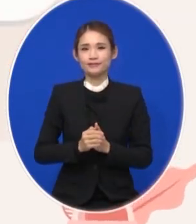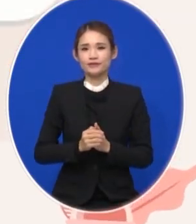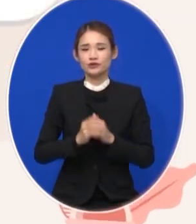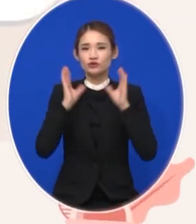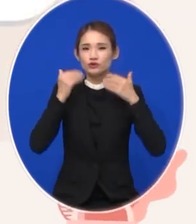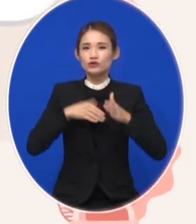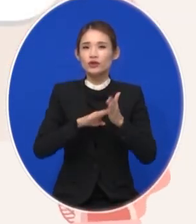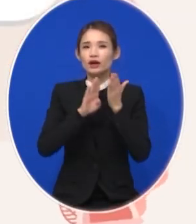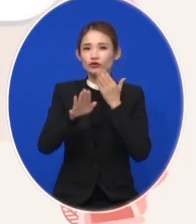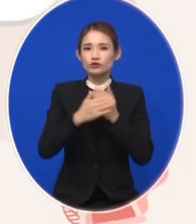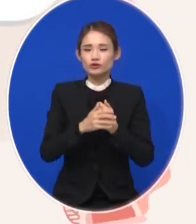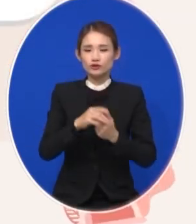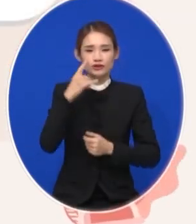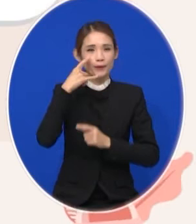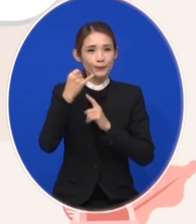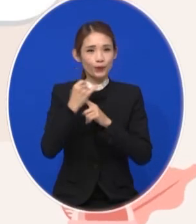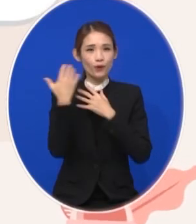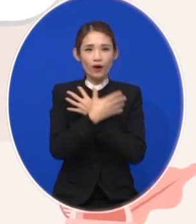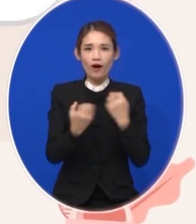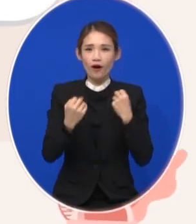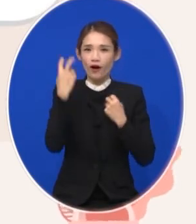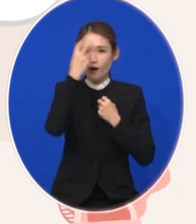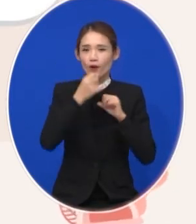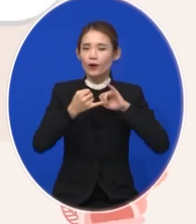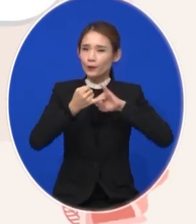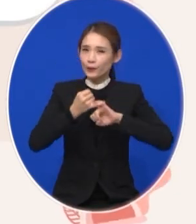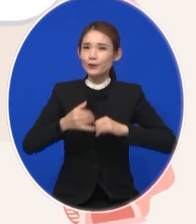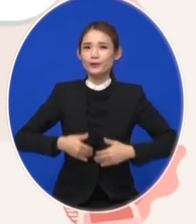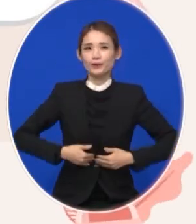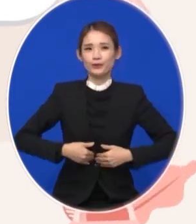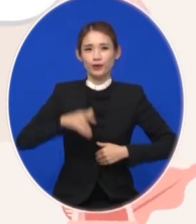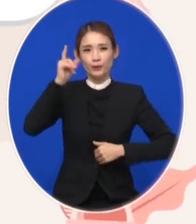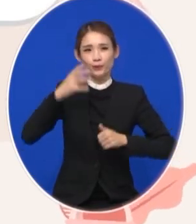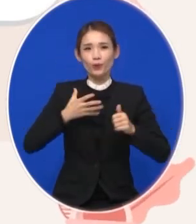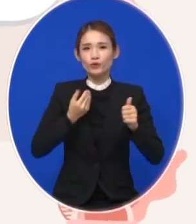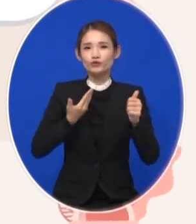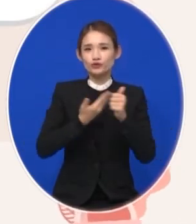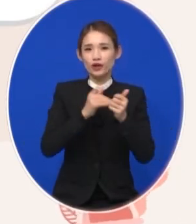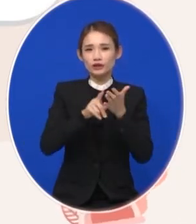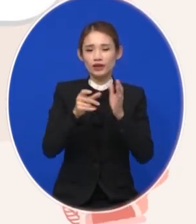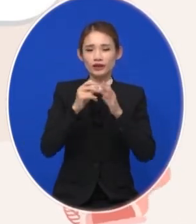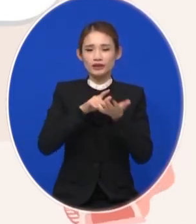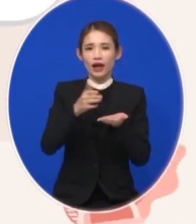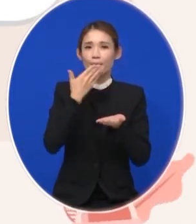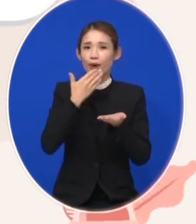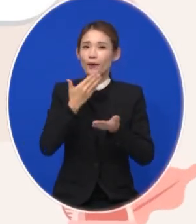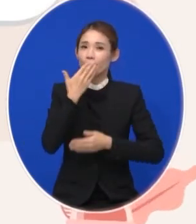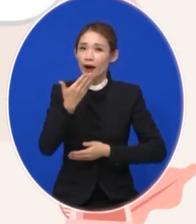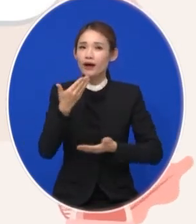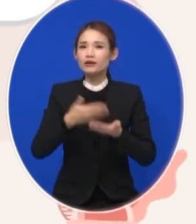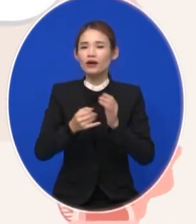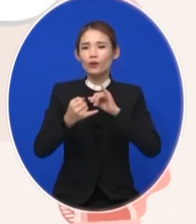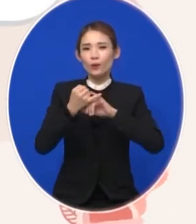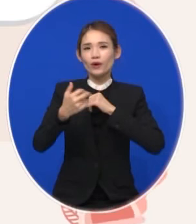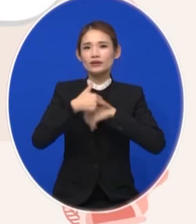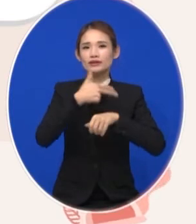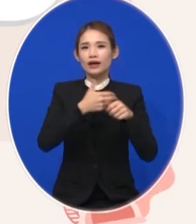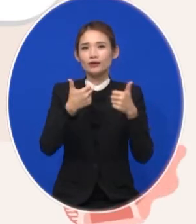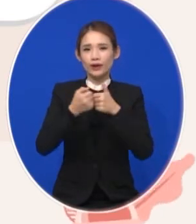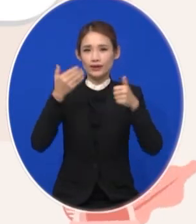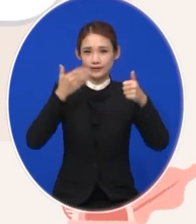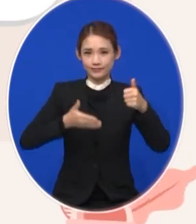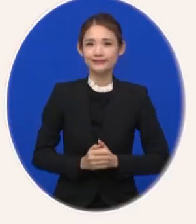출산 후 산모와 신생아 건강관리는 필수. 모유 수유 시 약물 복용도 가능하지만 반드시